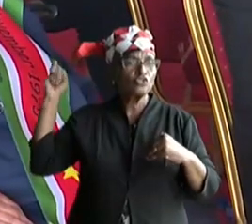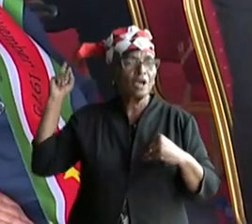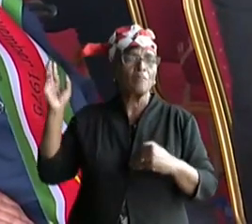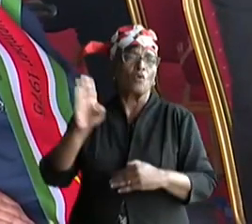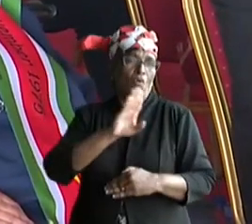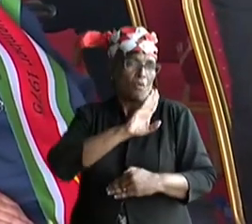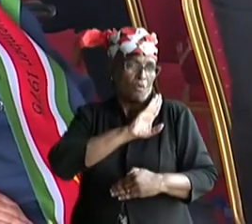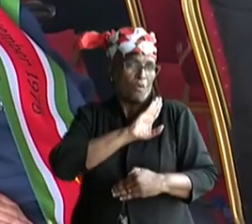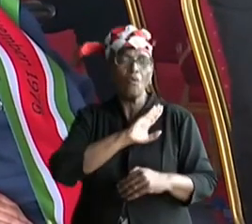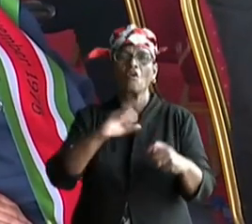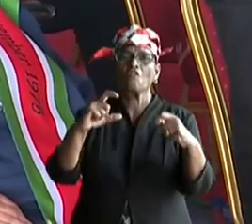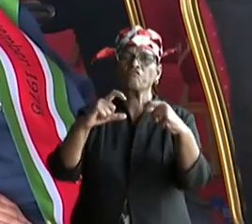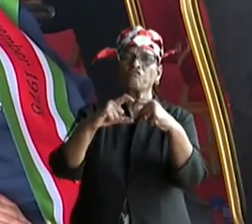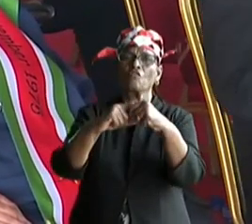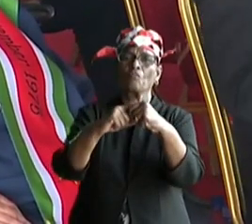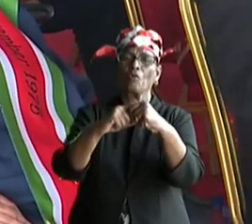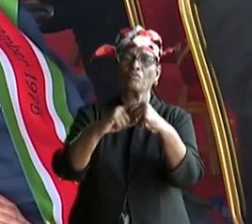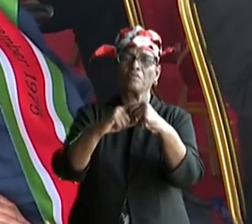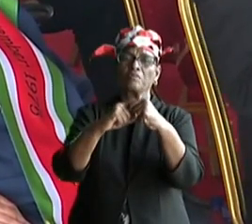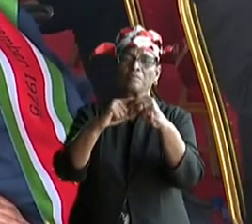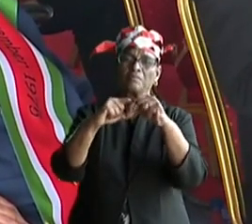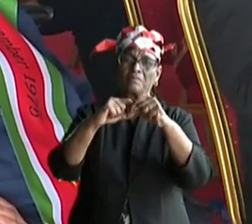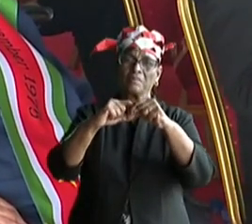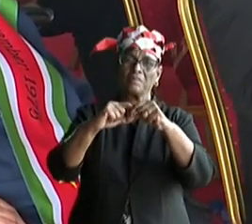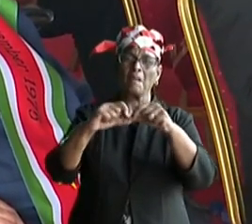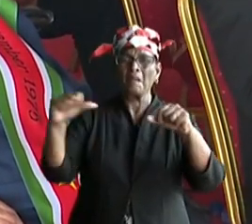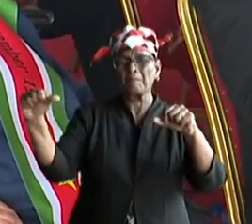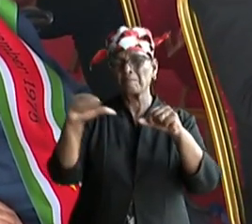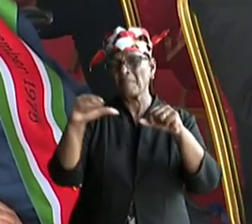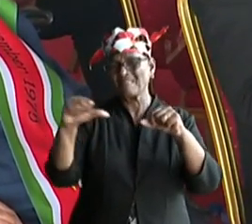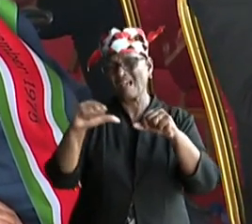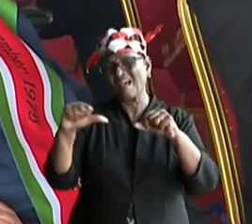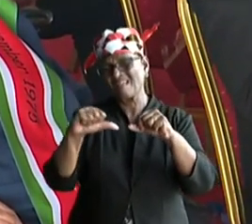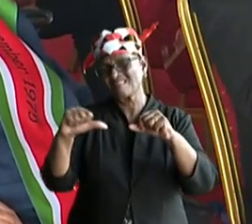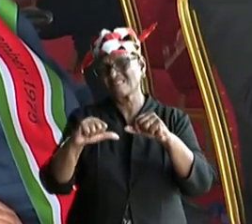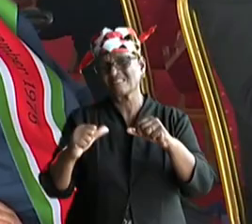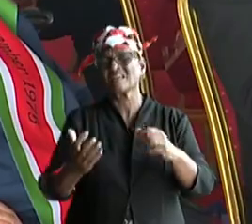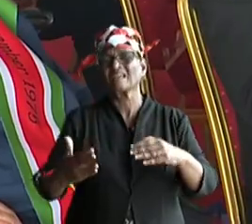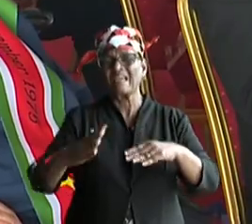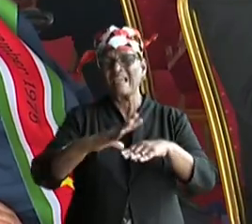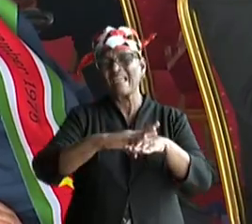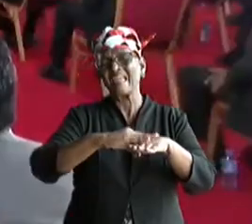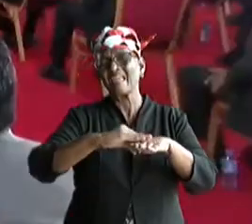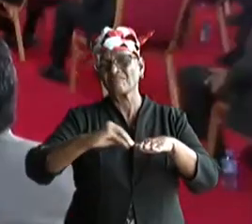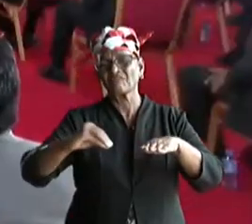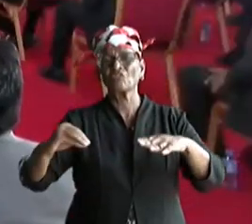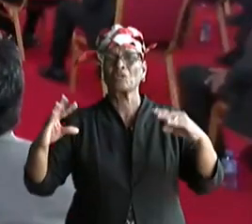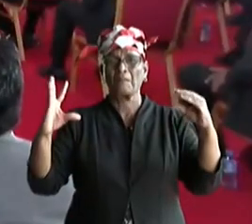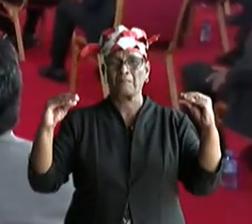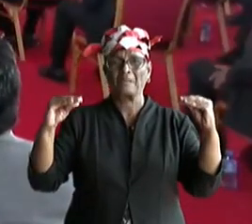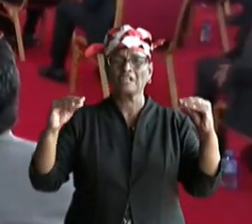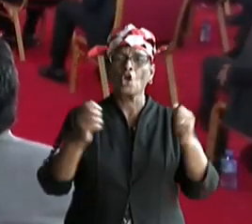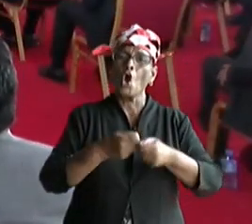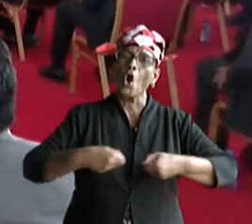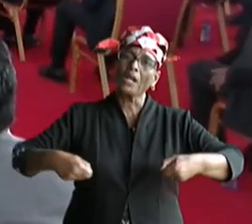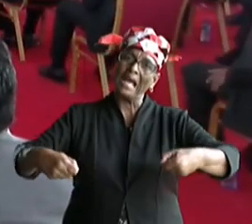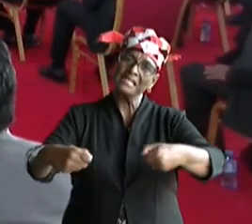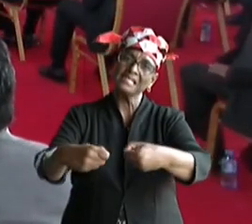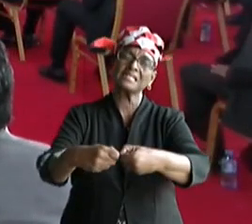ook verbonden met vele belangrijke en invloedrijke multilaterale